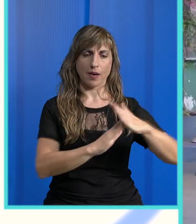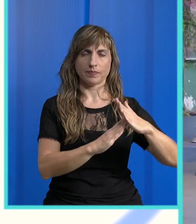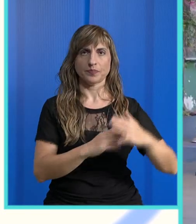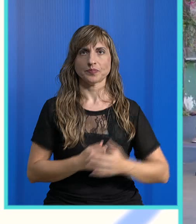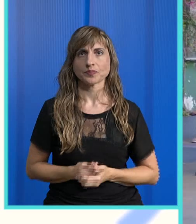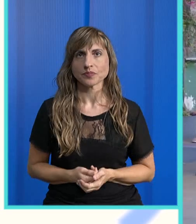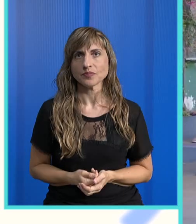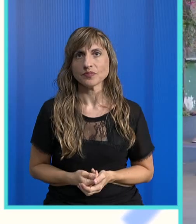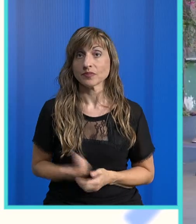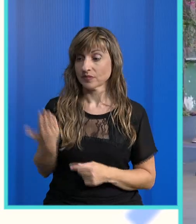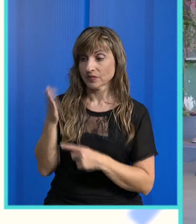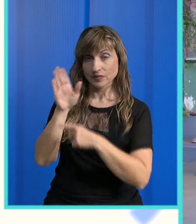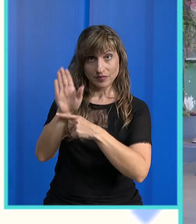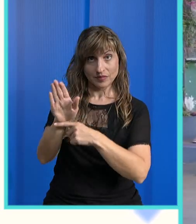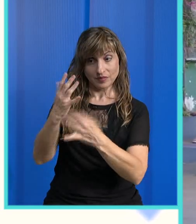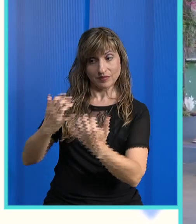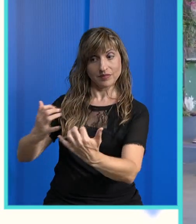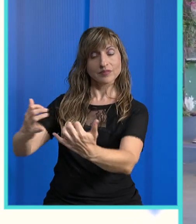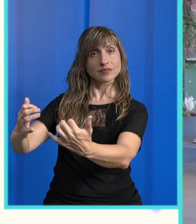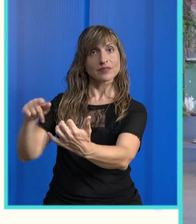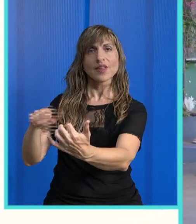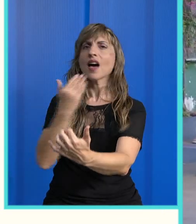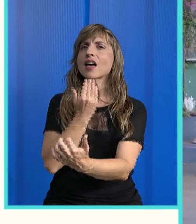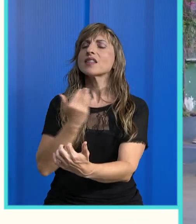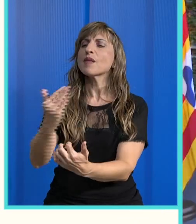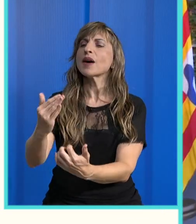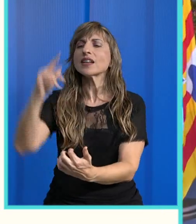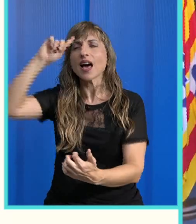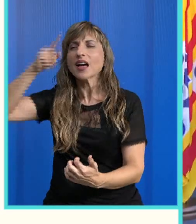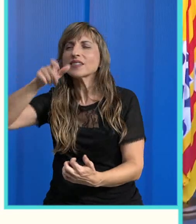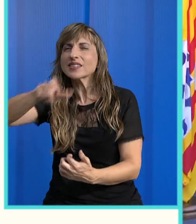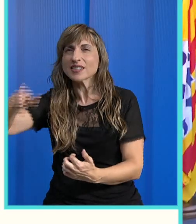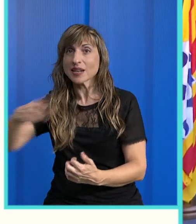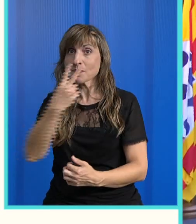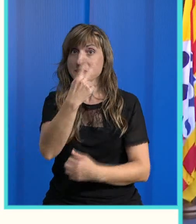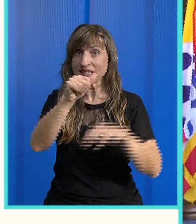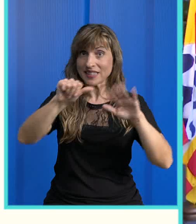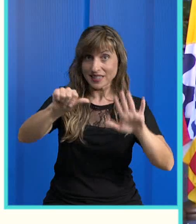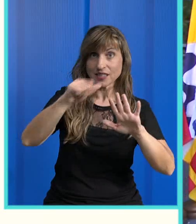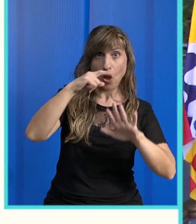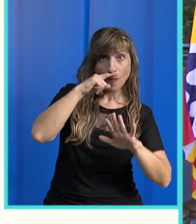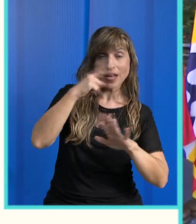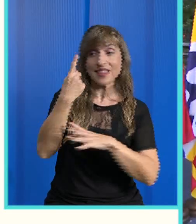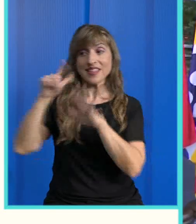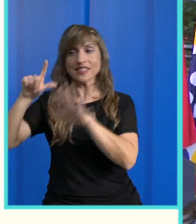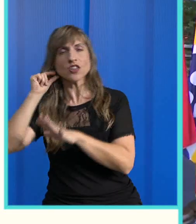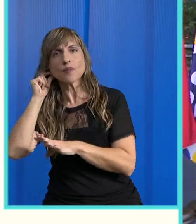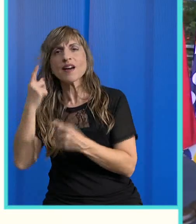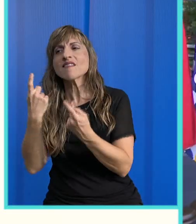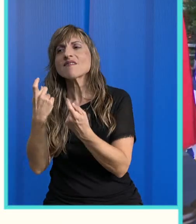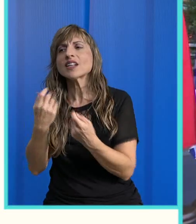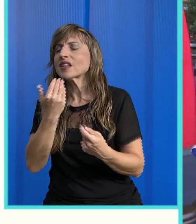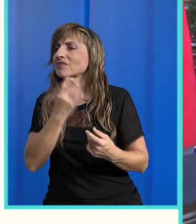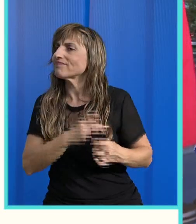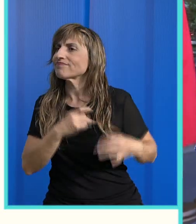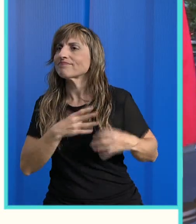Durant la presentació Xavier García Albiol ha demanat als agents 26 homes i 17 dones sensibilitat amb els veïns que